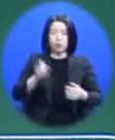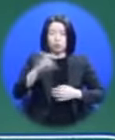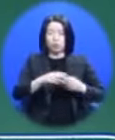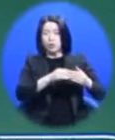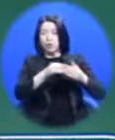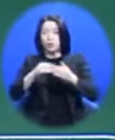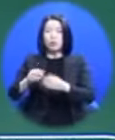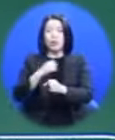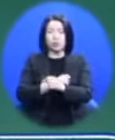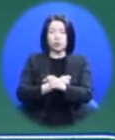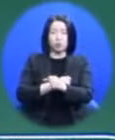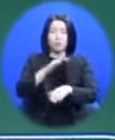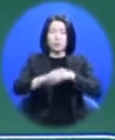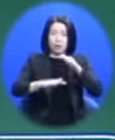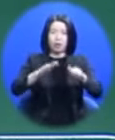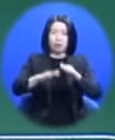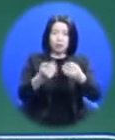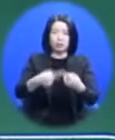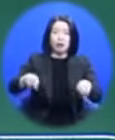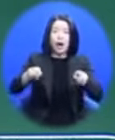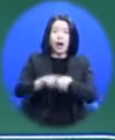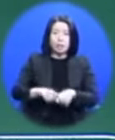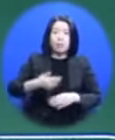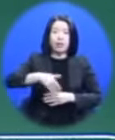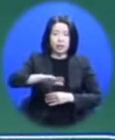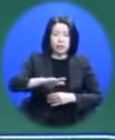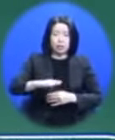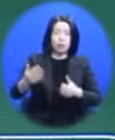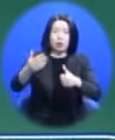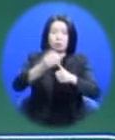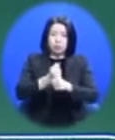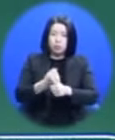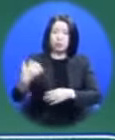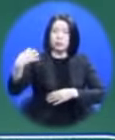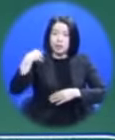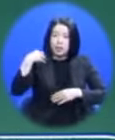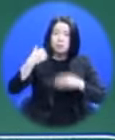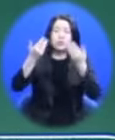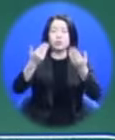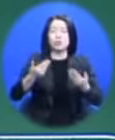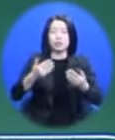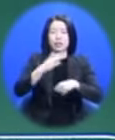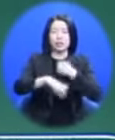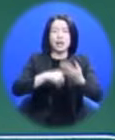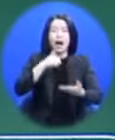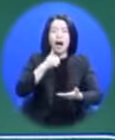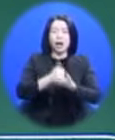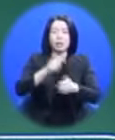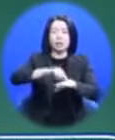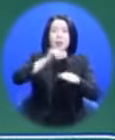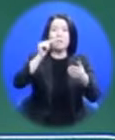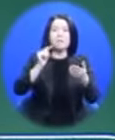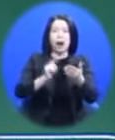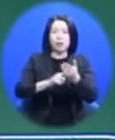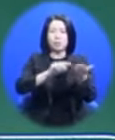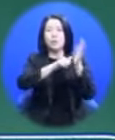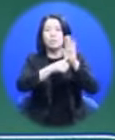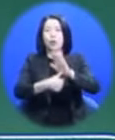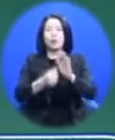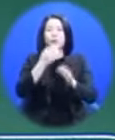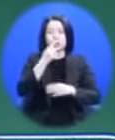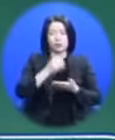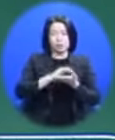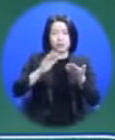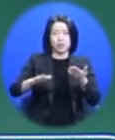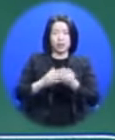인도하시고 걸음걸음 함께 가시고 붙들어주시고 책임지신다는 하나님의 마음의 표현입니다.